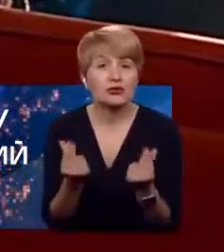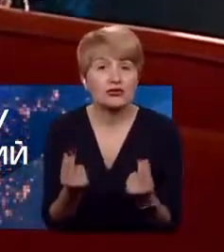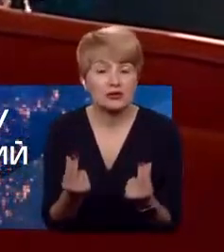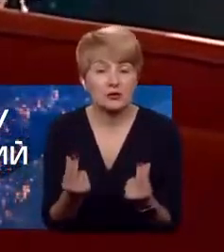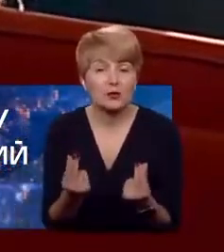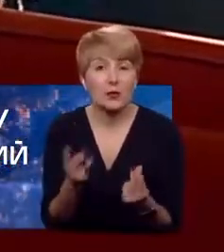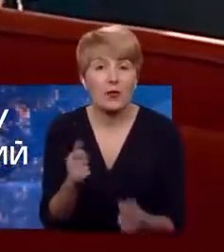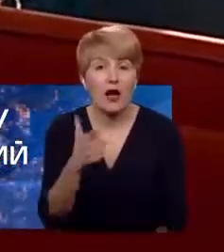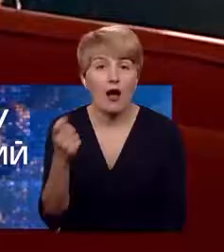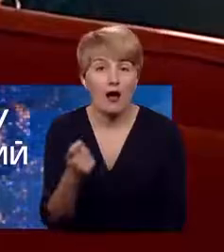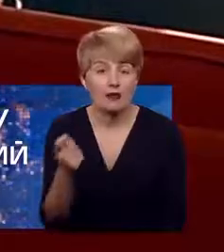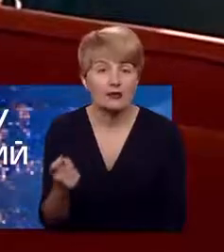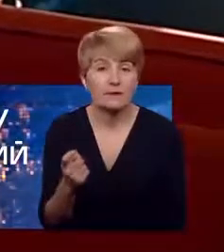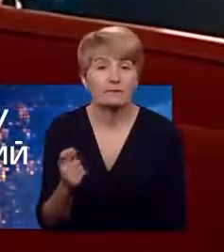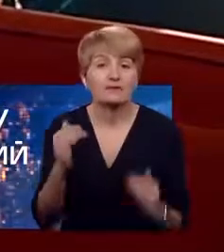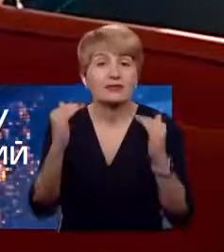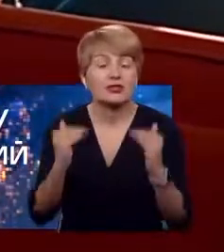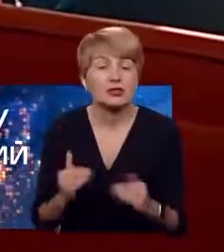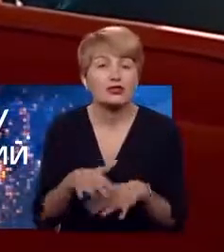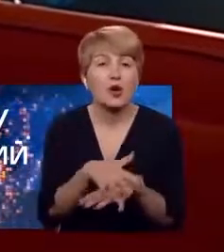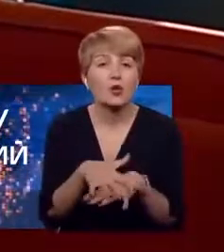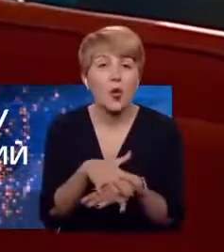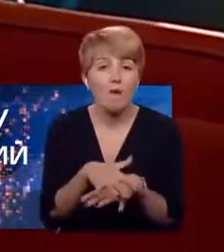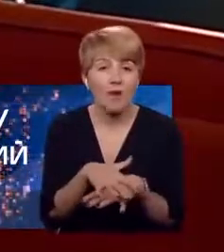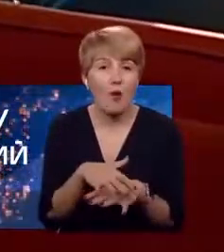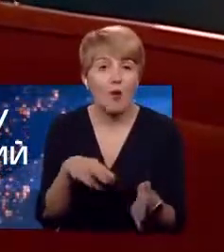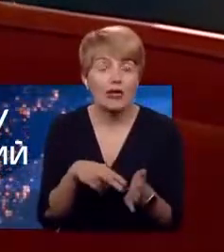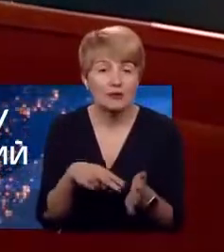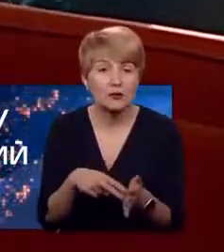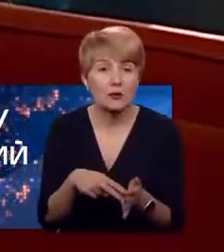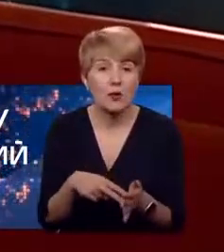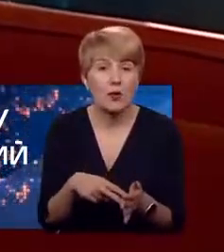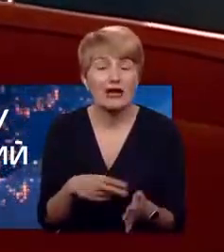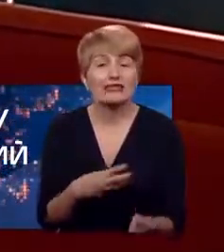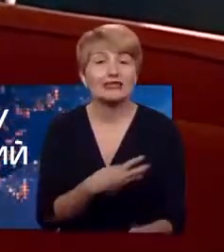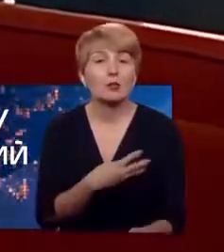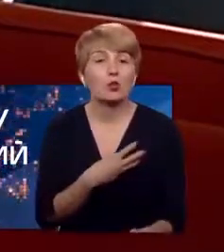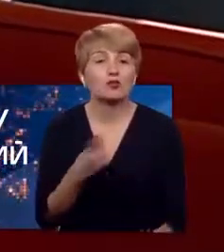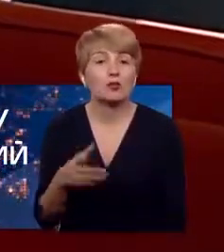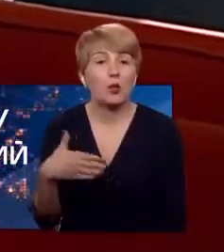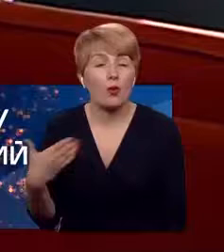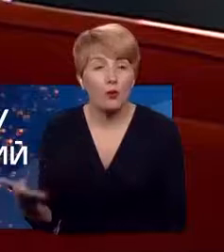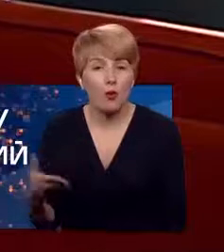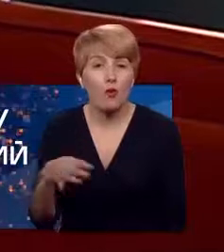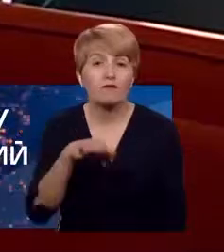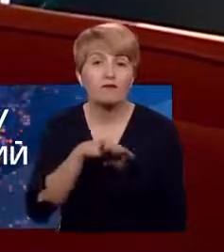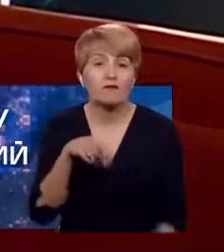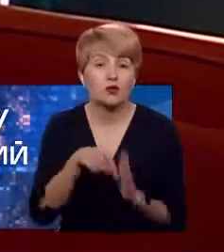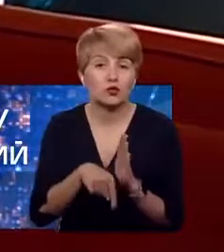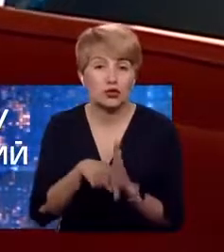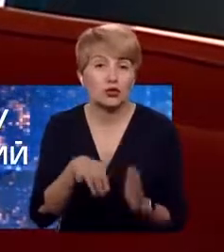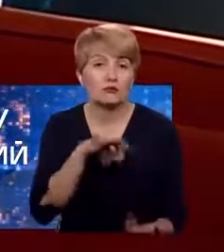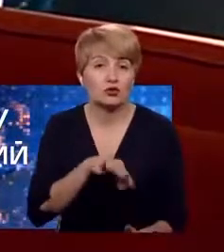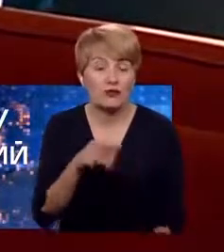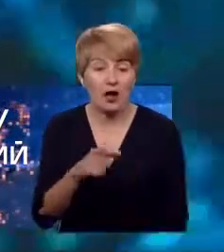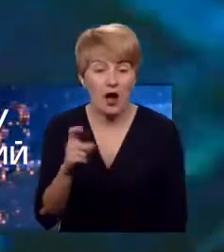газ нижче ринкового рівня, стимулюється з одного боку внутрішнє споживання газу. Вона